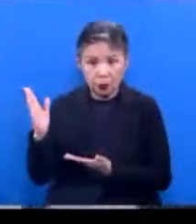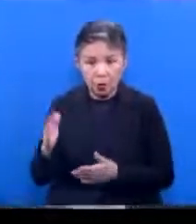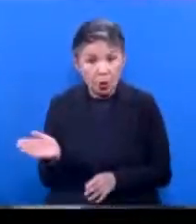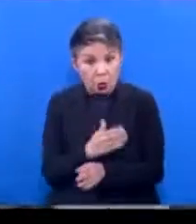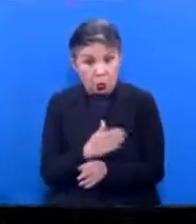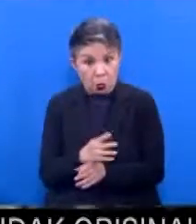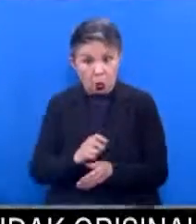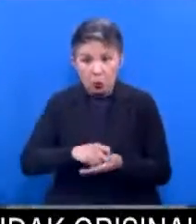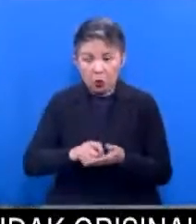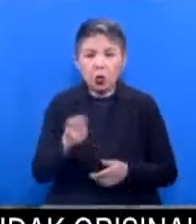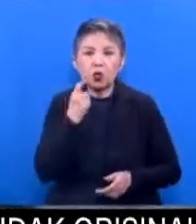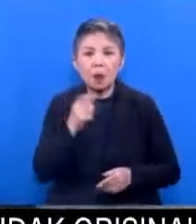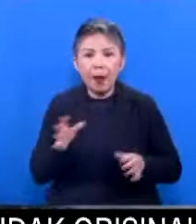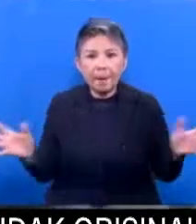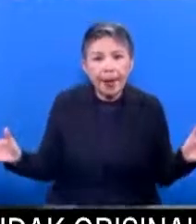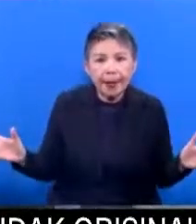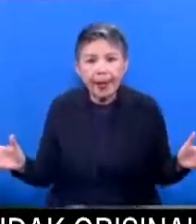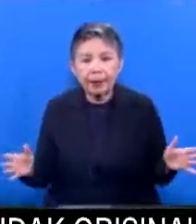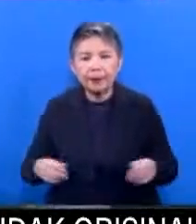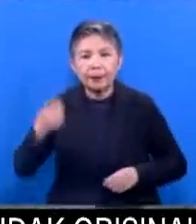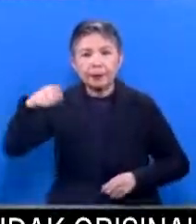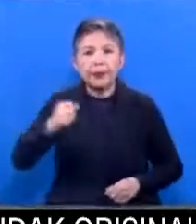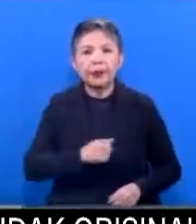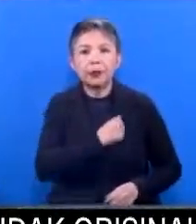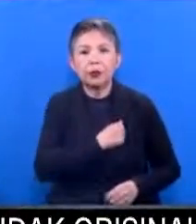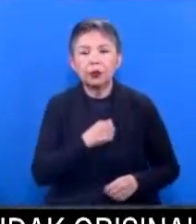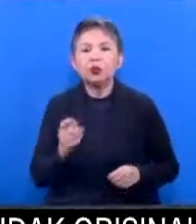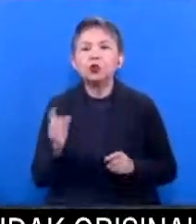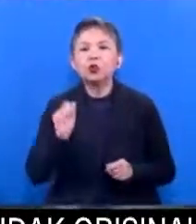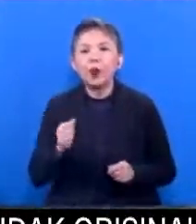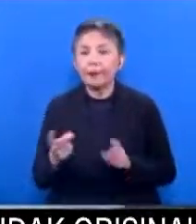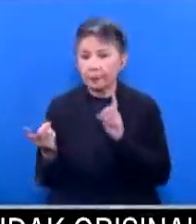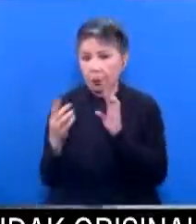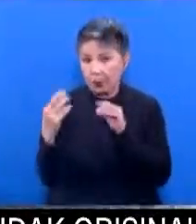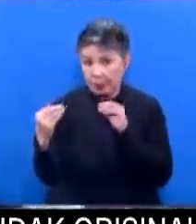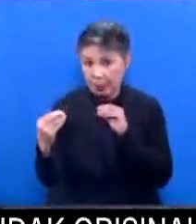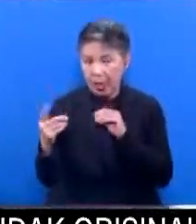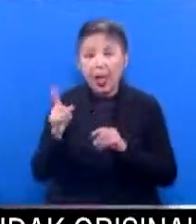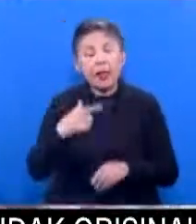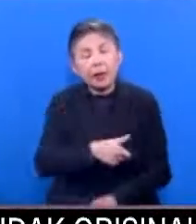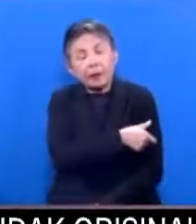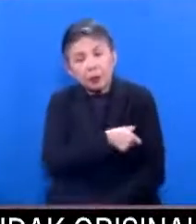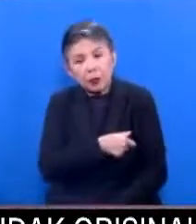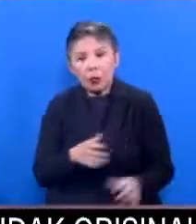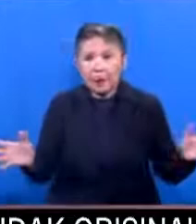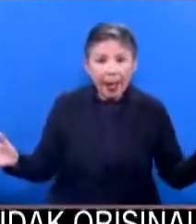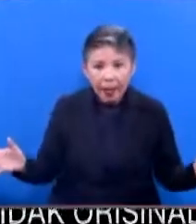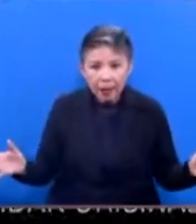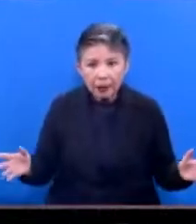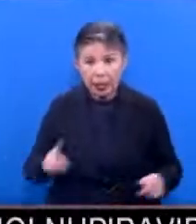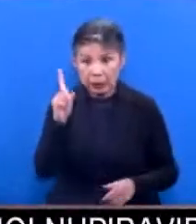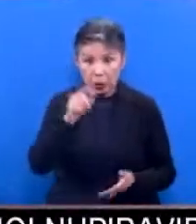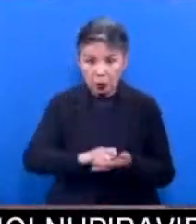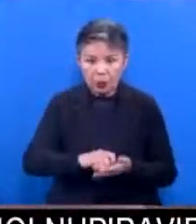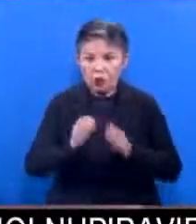Sebelumnya, mereka sempat mencoba menghadang Menteri Risma agar bisa berdialog, namun dihalangi oleh sejumlah petugas. Seorang mahasiswa yang emosi